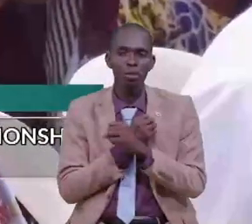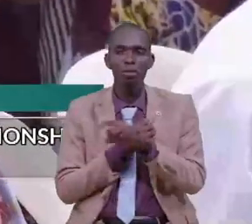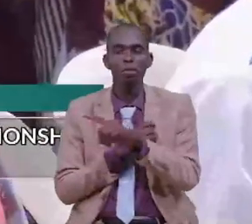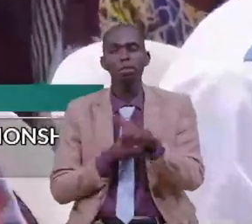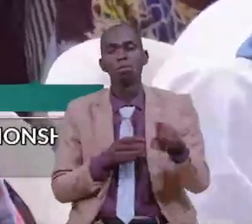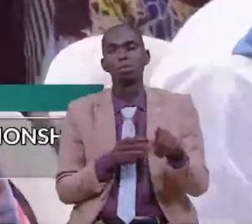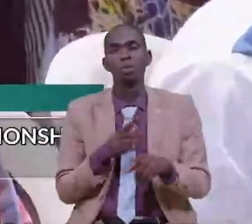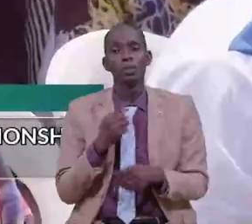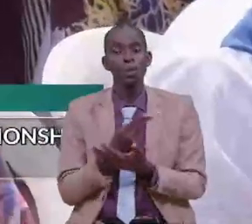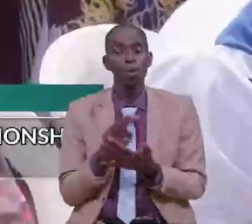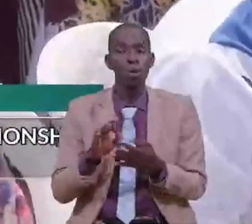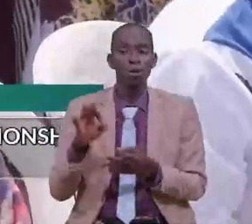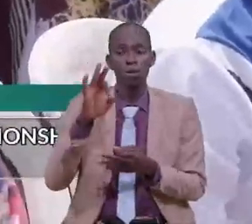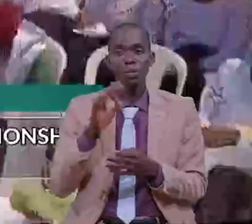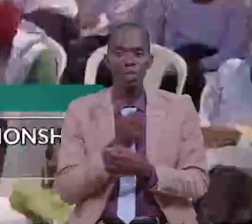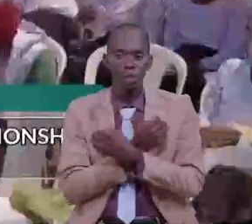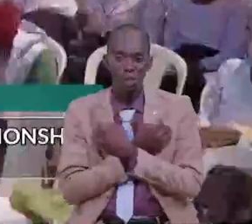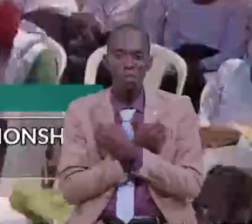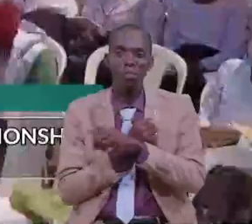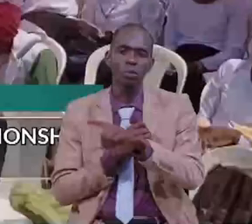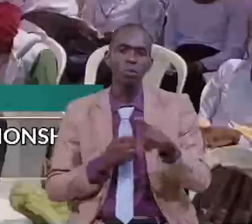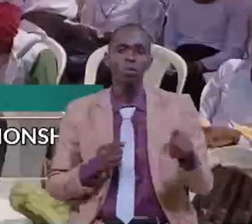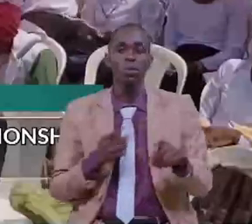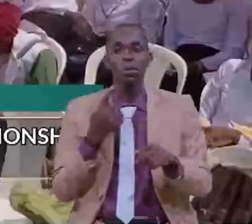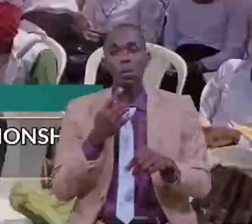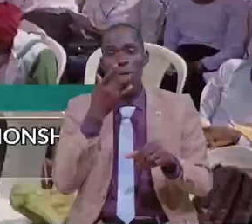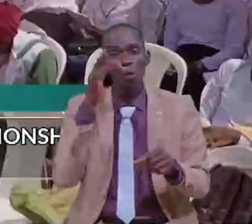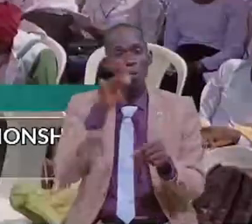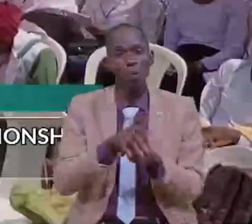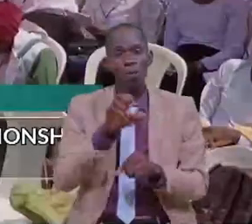Christ t'aime. Le Saint-Esprit t'aime.